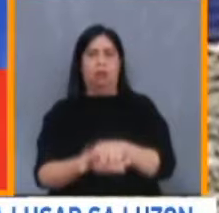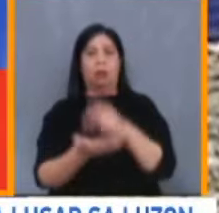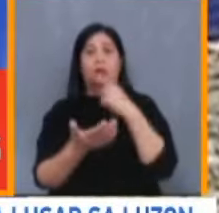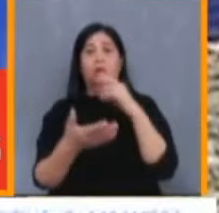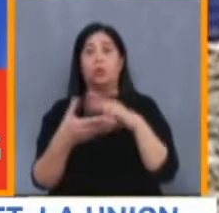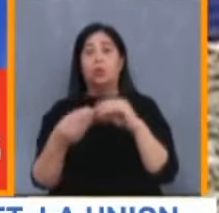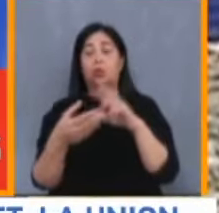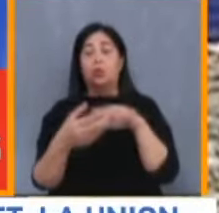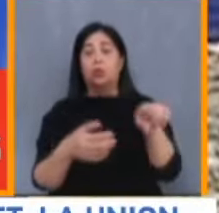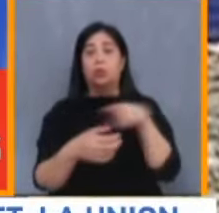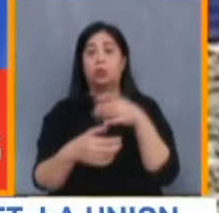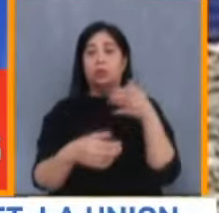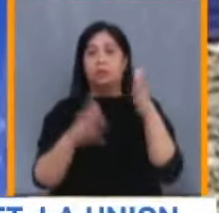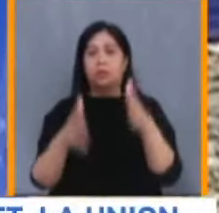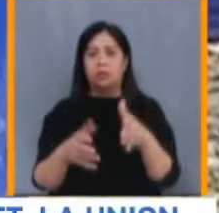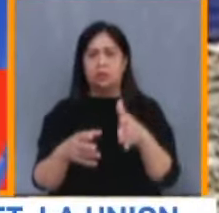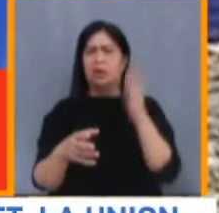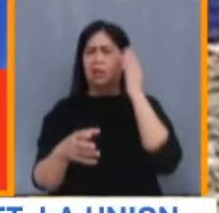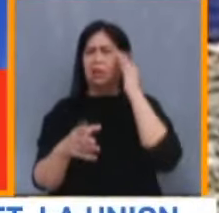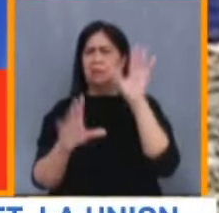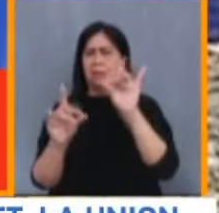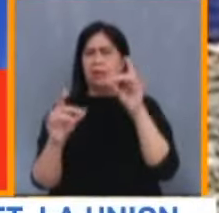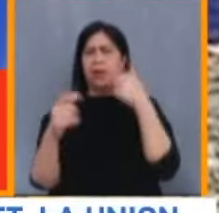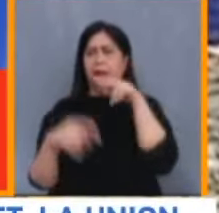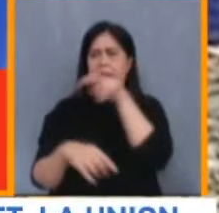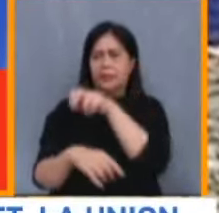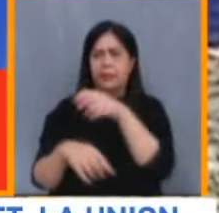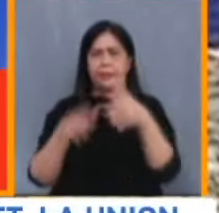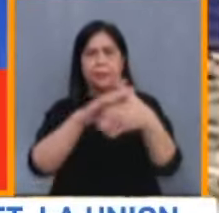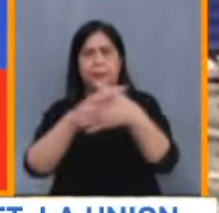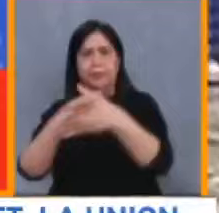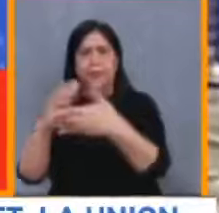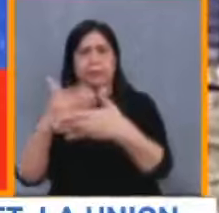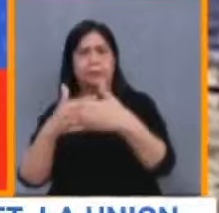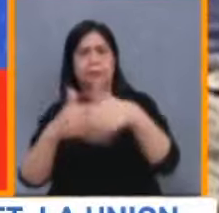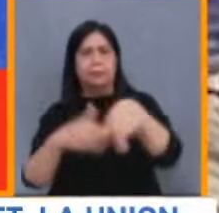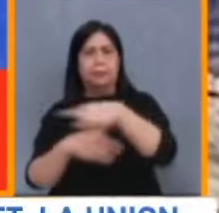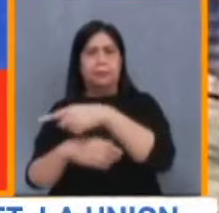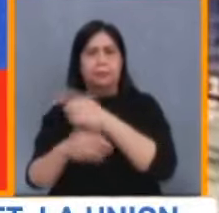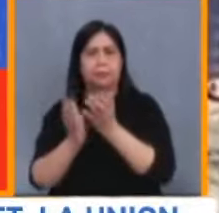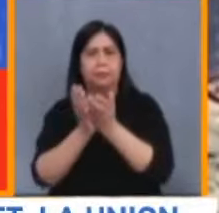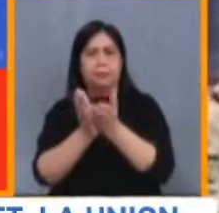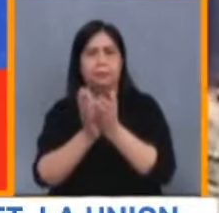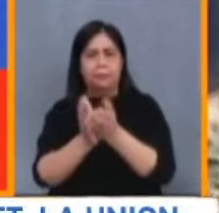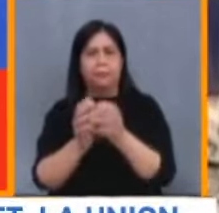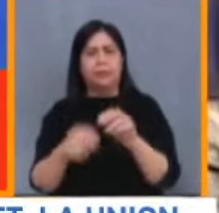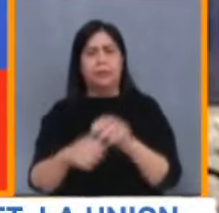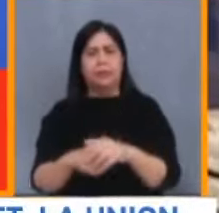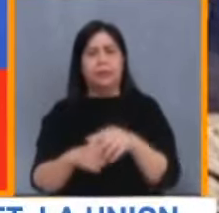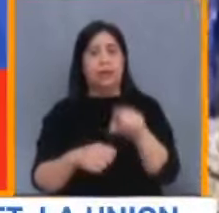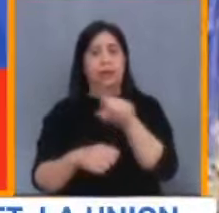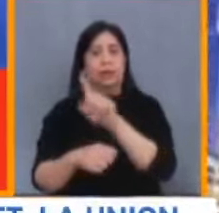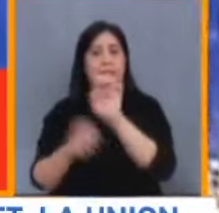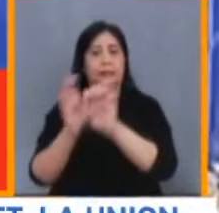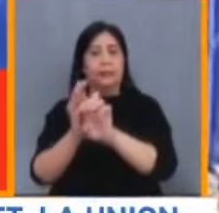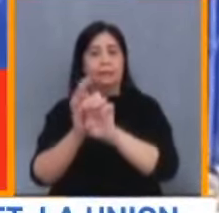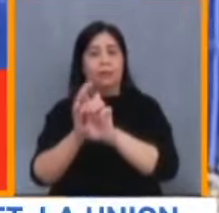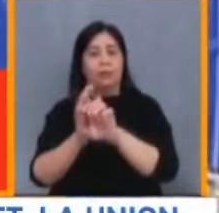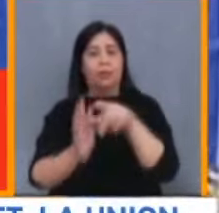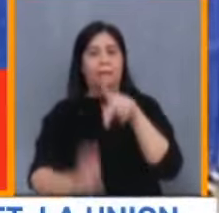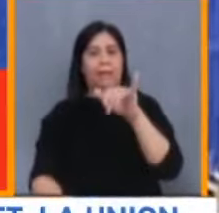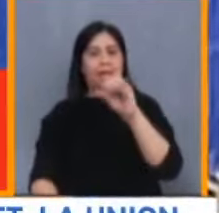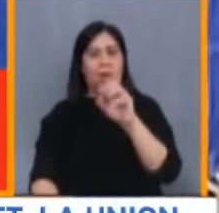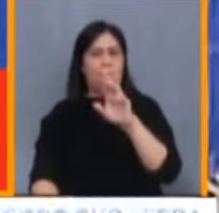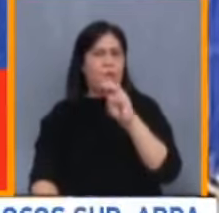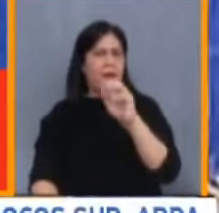raw bago sa kanila na makakita ng pating malapit sa kanilang mga payaw o rama. Ito ang isang halimbawa ng payaw o rama. Inilulubog ito